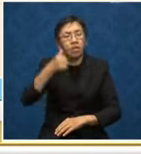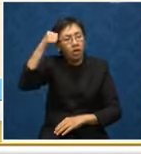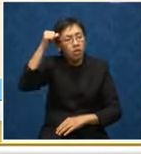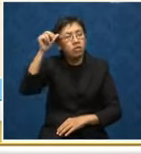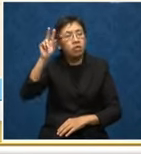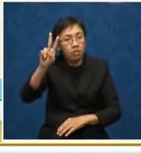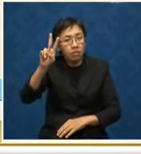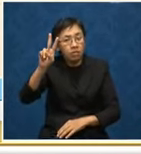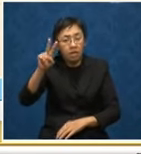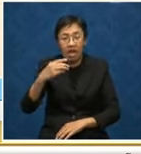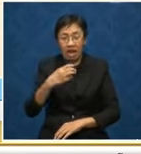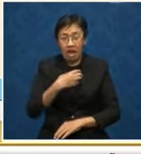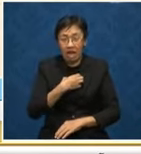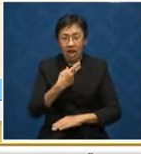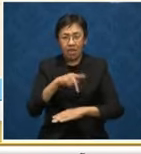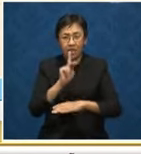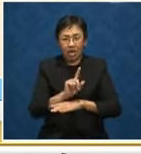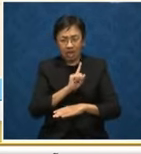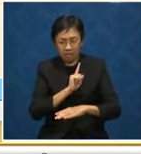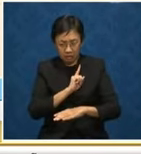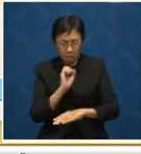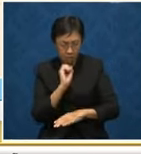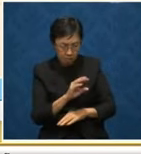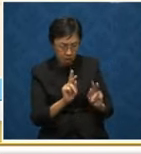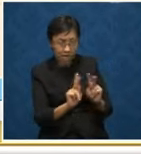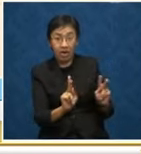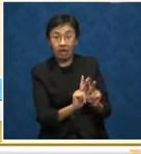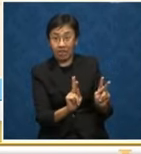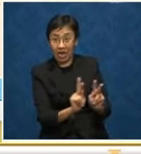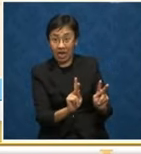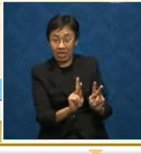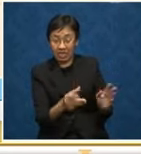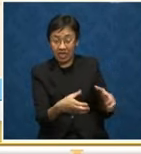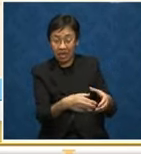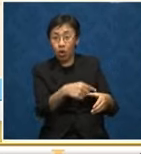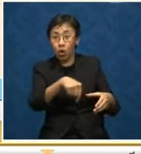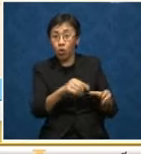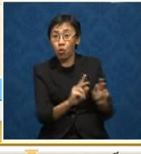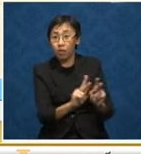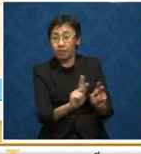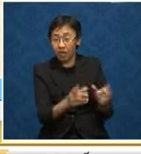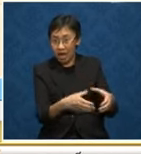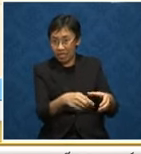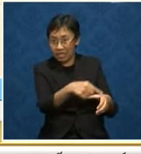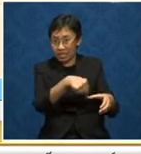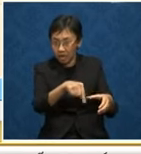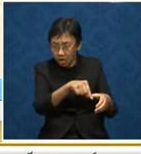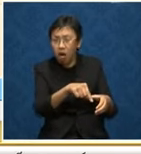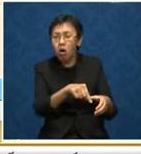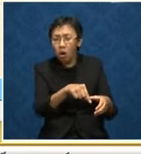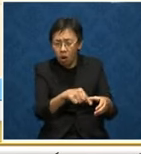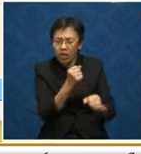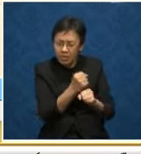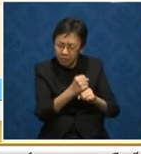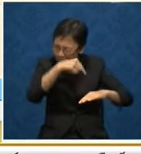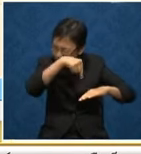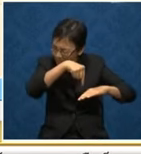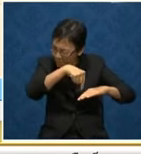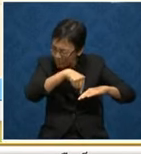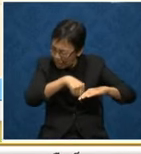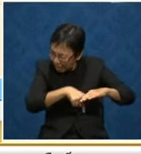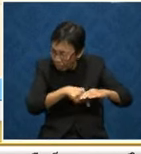แต่อยากให้ประธานได้กำกับให้กรรมธิการซึ่งเป็นสภาเล็กสามารถเคลื่อนในเชิงลึกและมีข้อสรุป